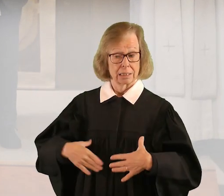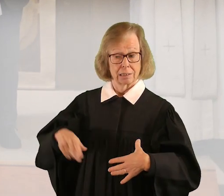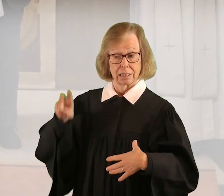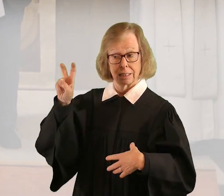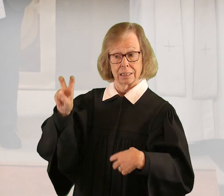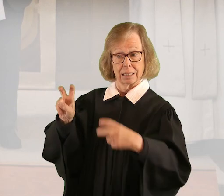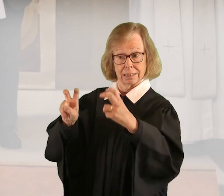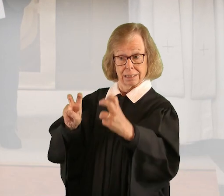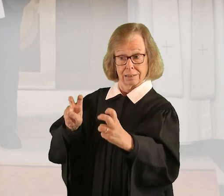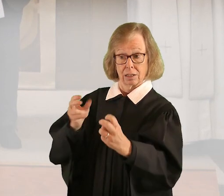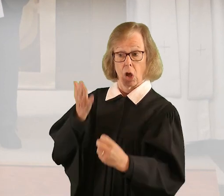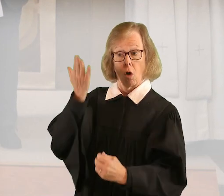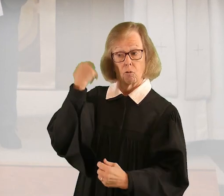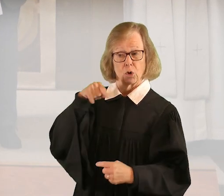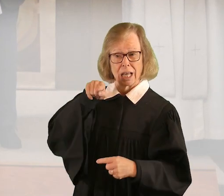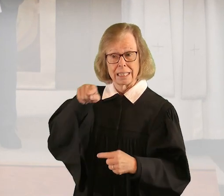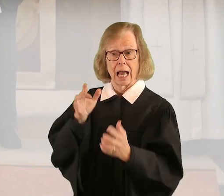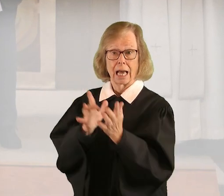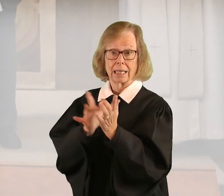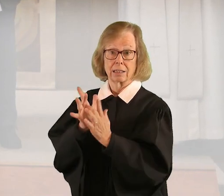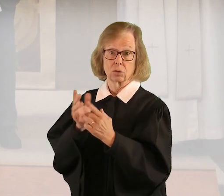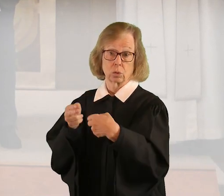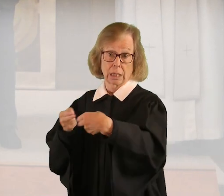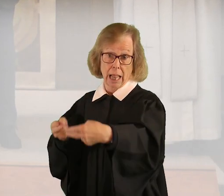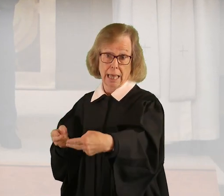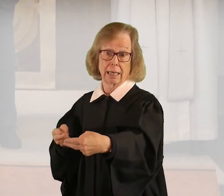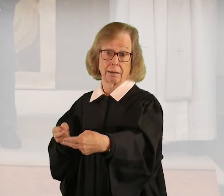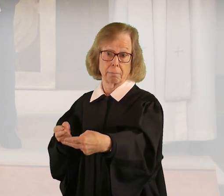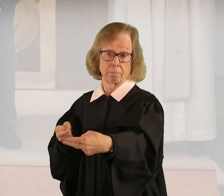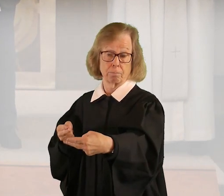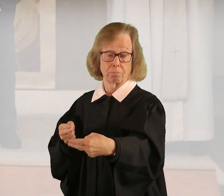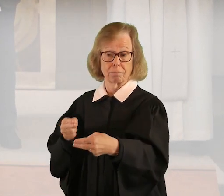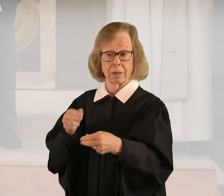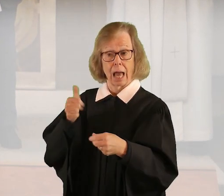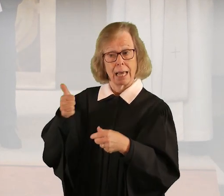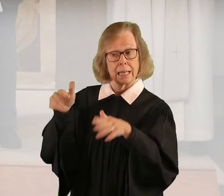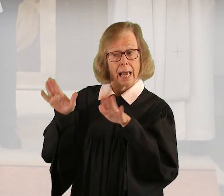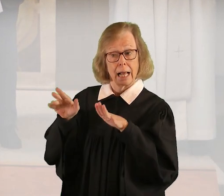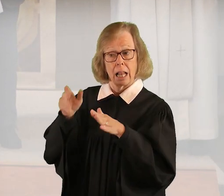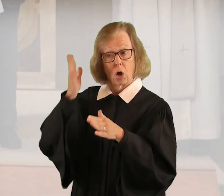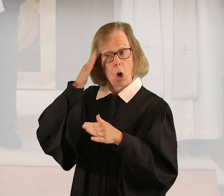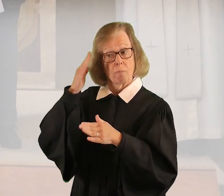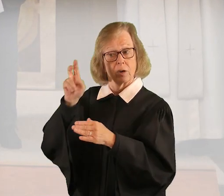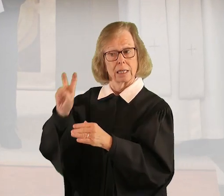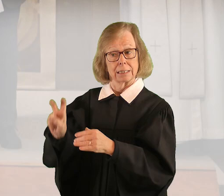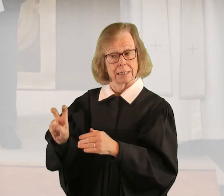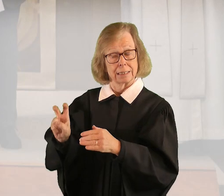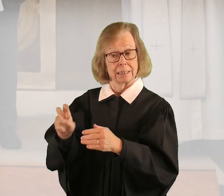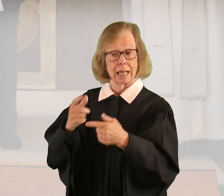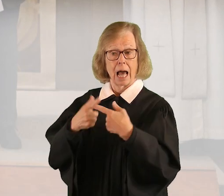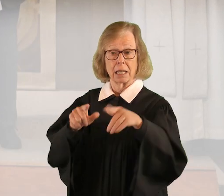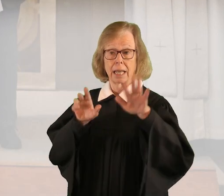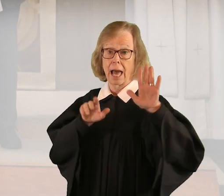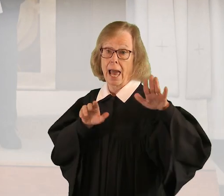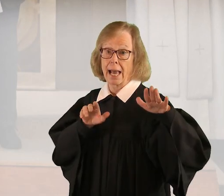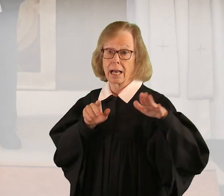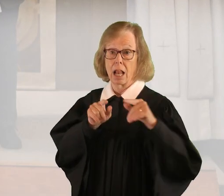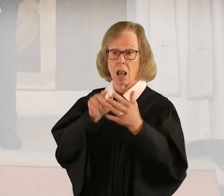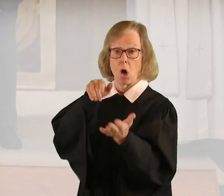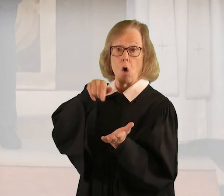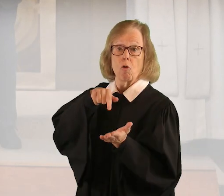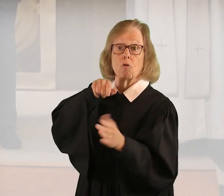sitzen, wo der Leichnam von Jesus gelegen hatte. Einer saß am Kopfende, der andere am